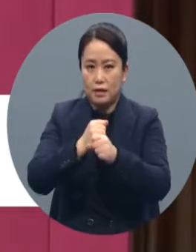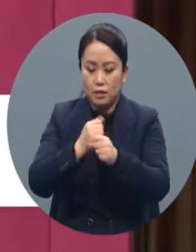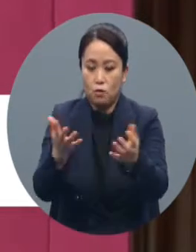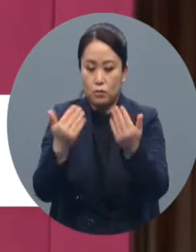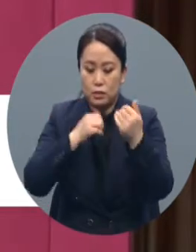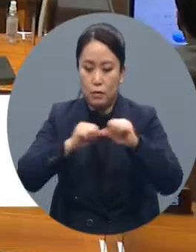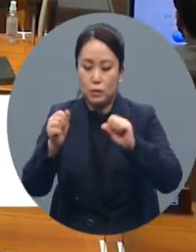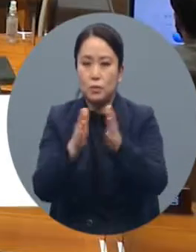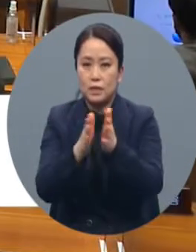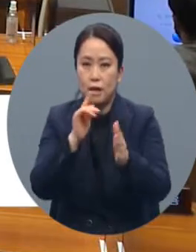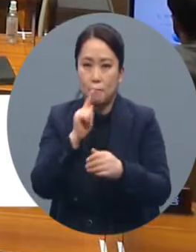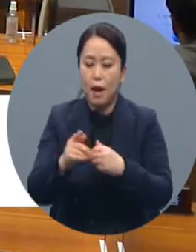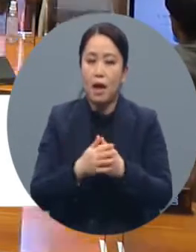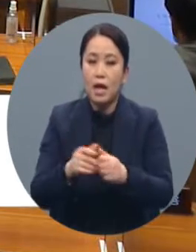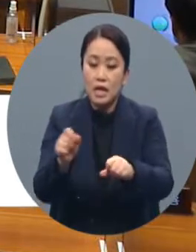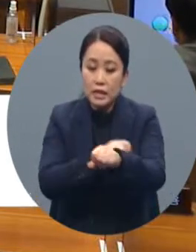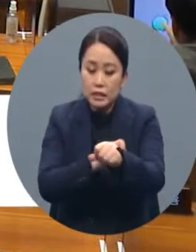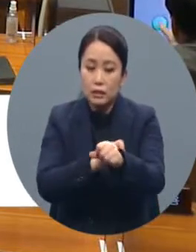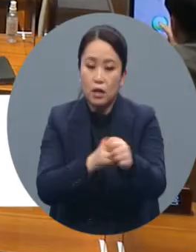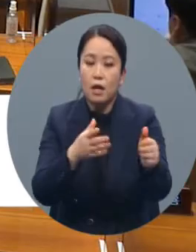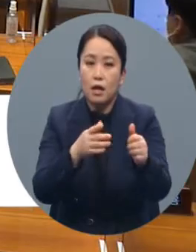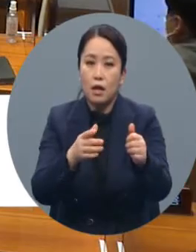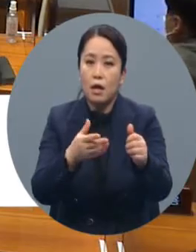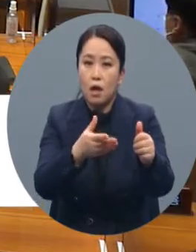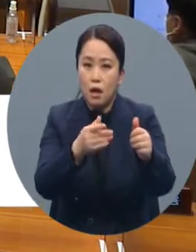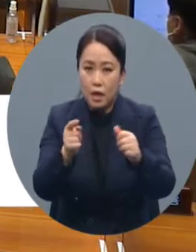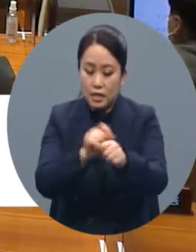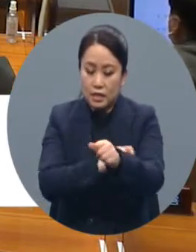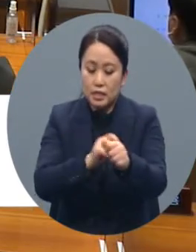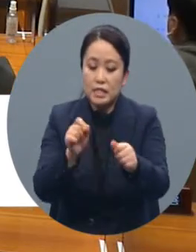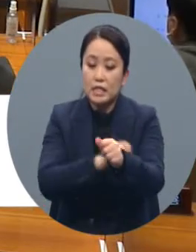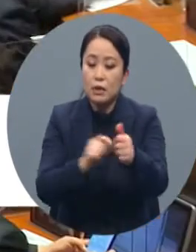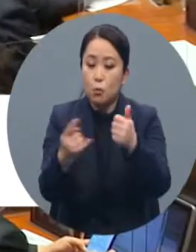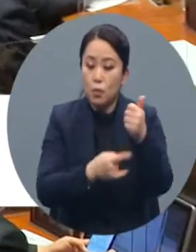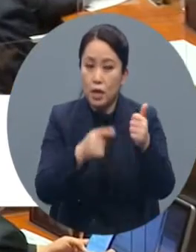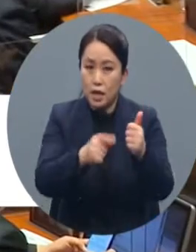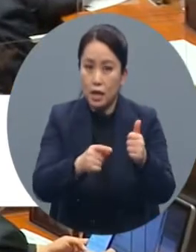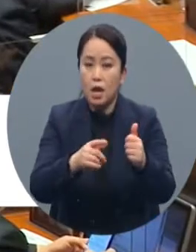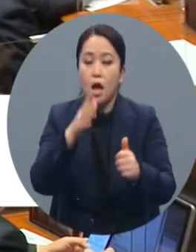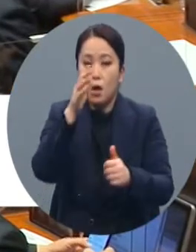나서기로 했습니다. 특위 초대 위원장은 국민의힘 서병수 의원,